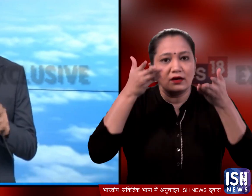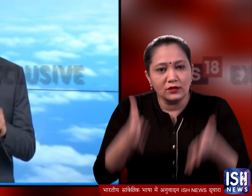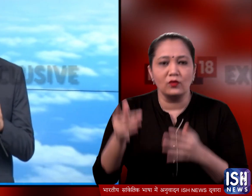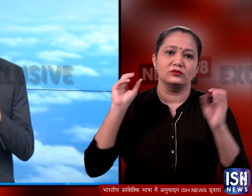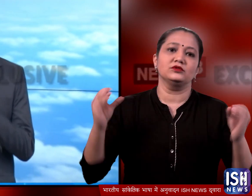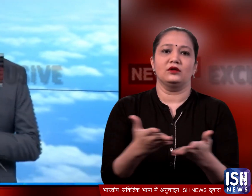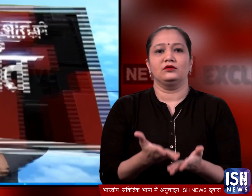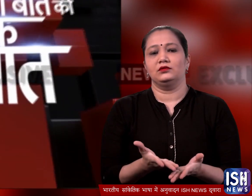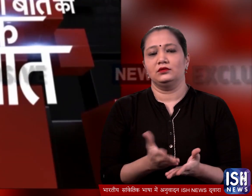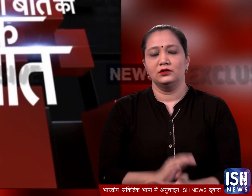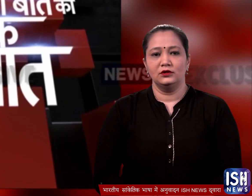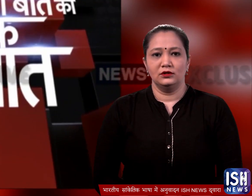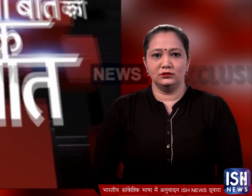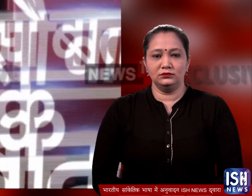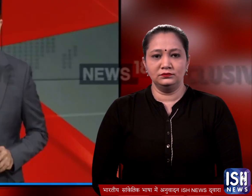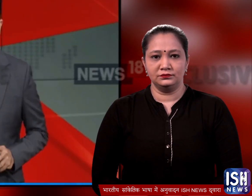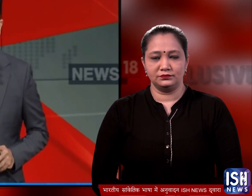से जंग लड़ने का ऐलान करना पड़ा।